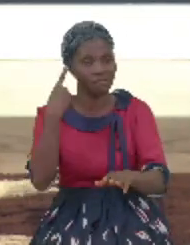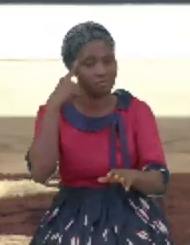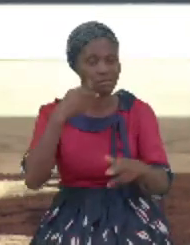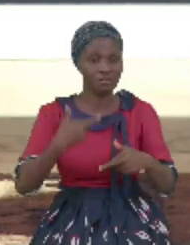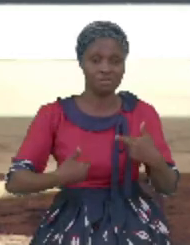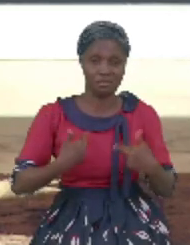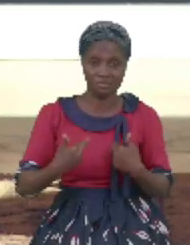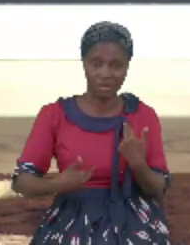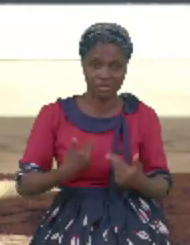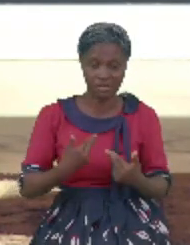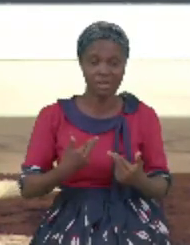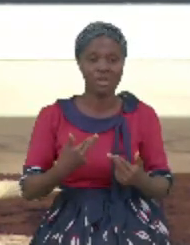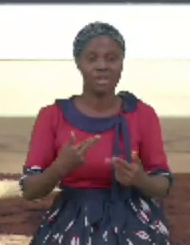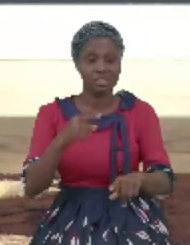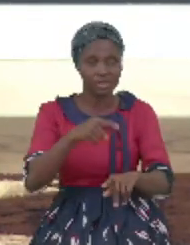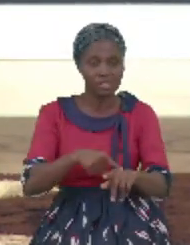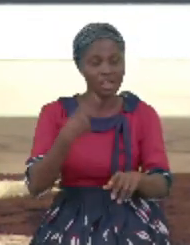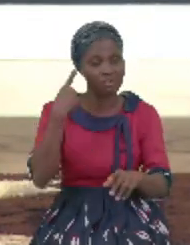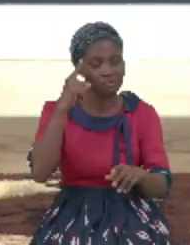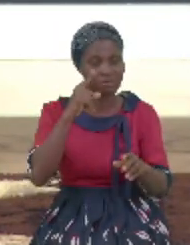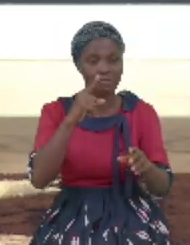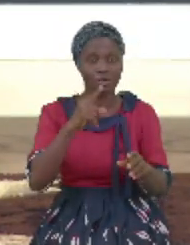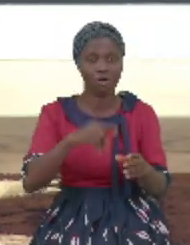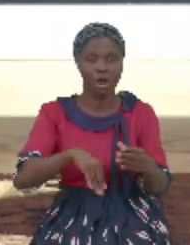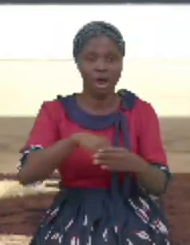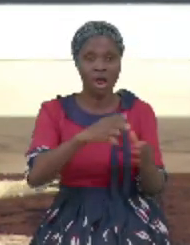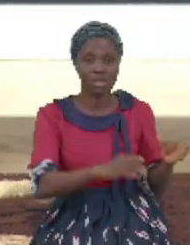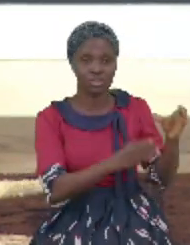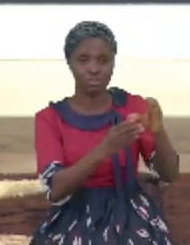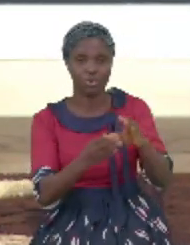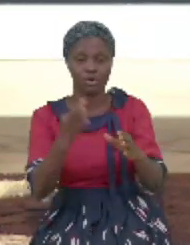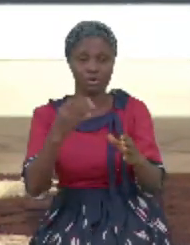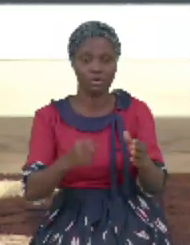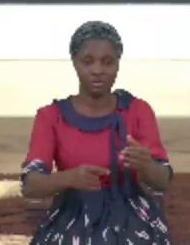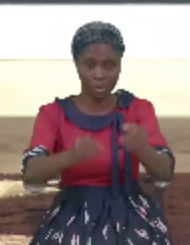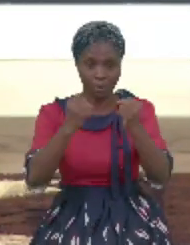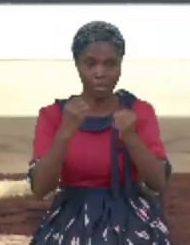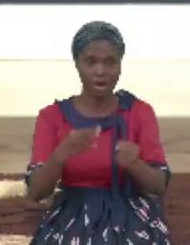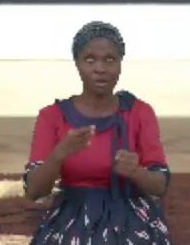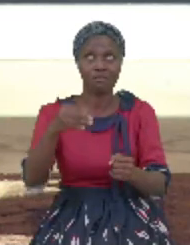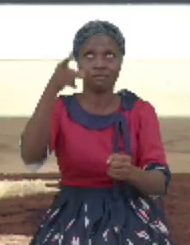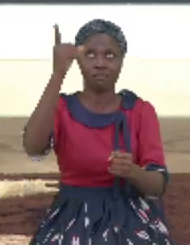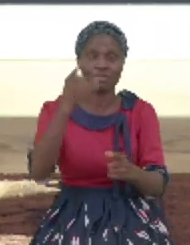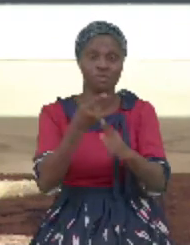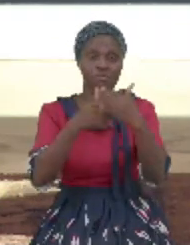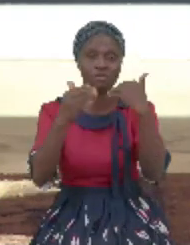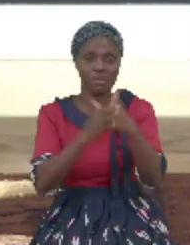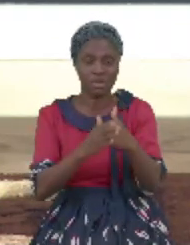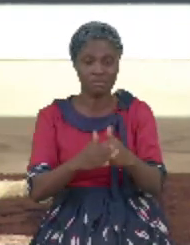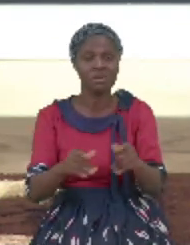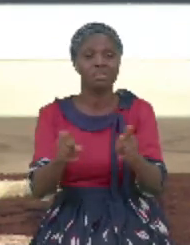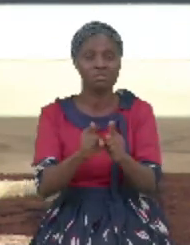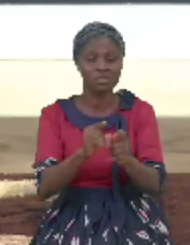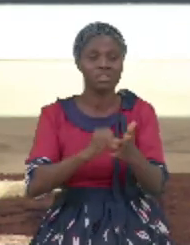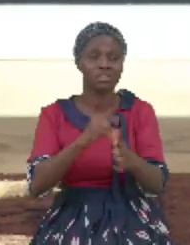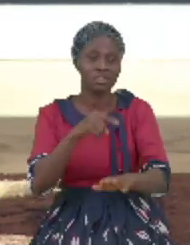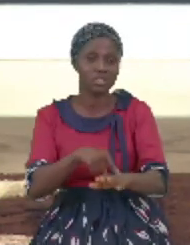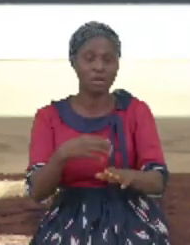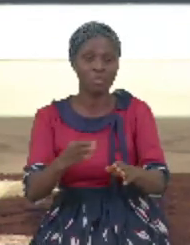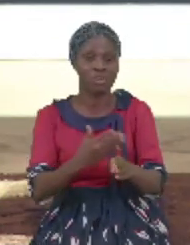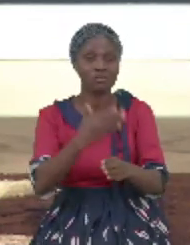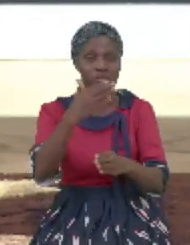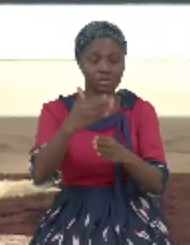de réveil, quoi que ce soit un temps d'effusion de la puissance de Dieu du ciel, quoi que ce soit un